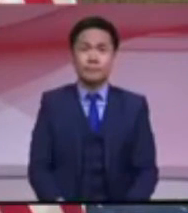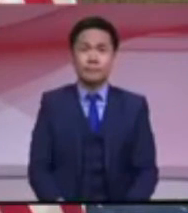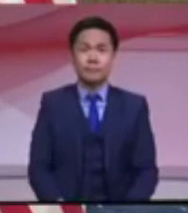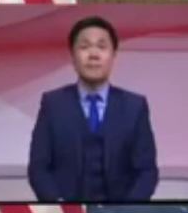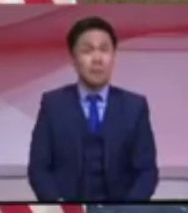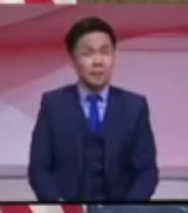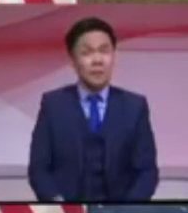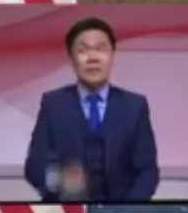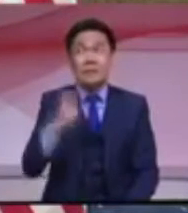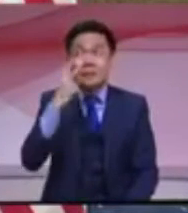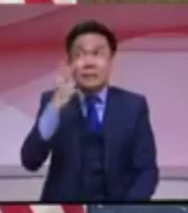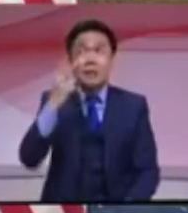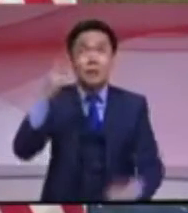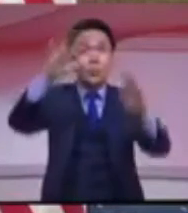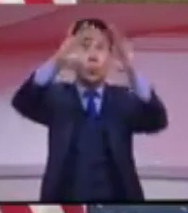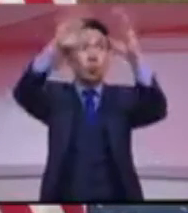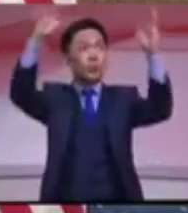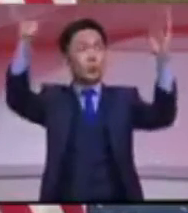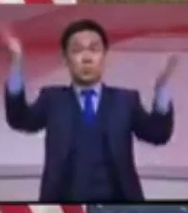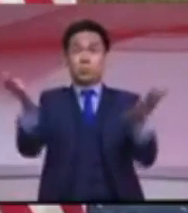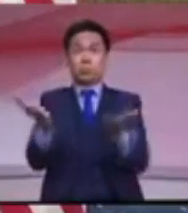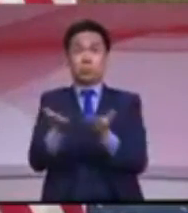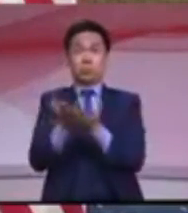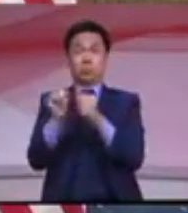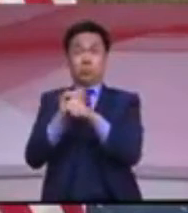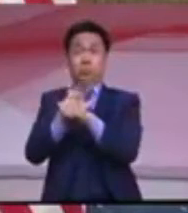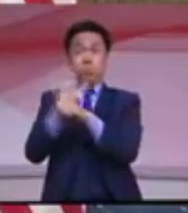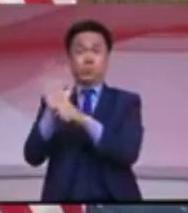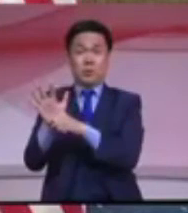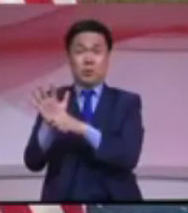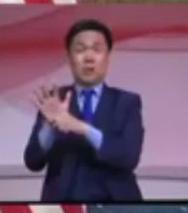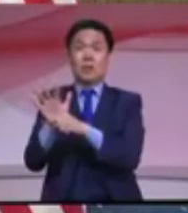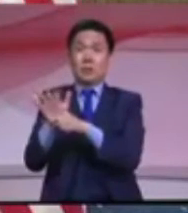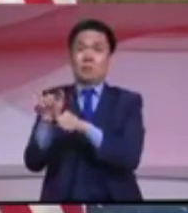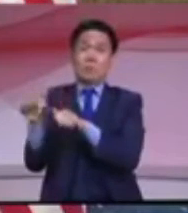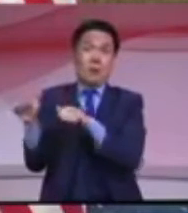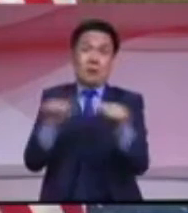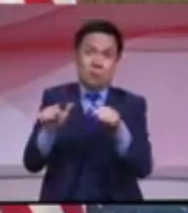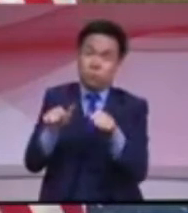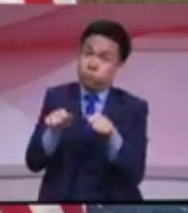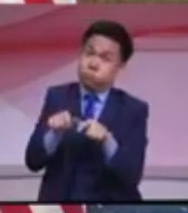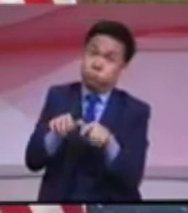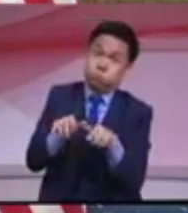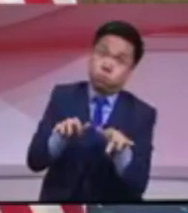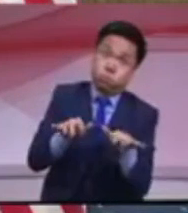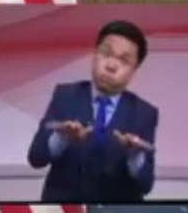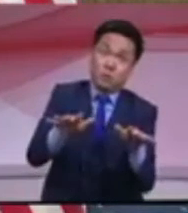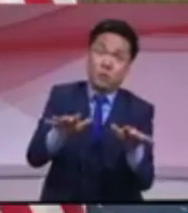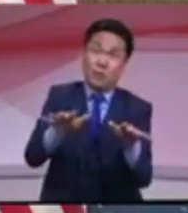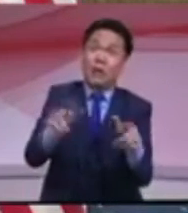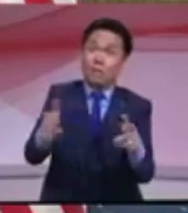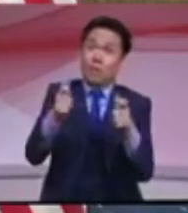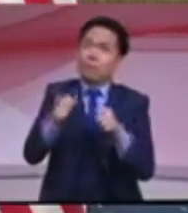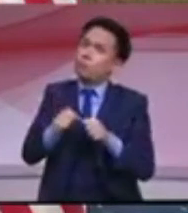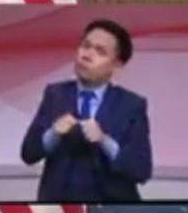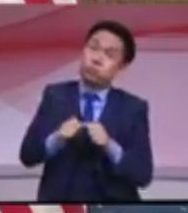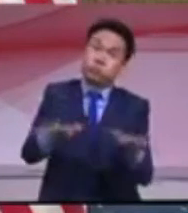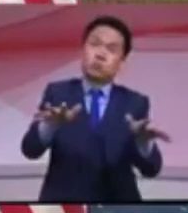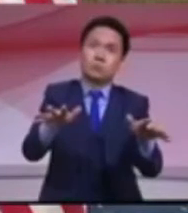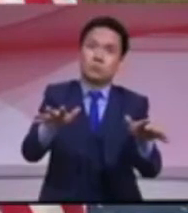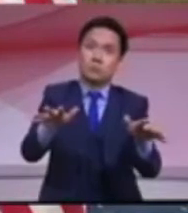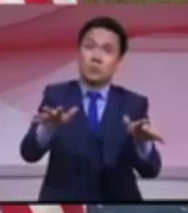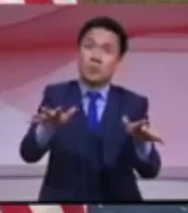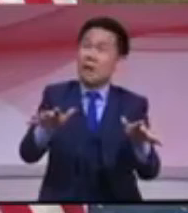kiss-kiss yang berlaku di Luwu negara baristi bukan saja aktif malah menular secara cepat